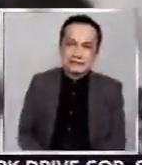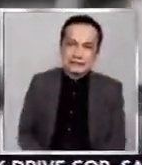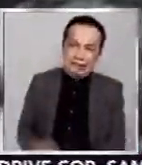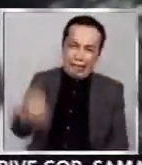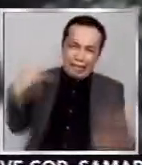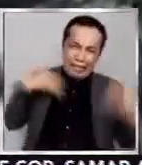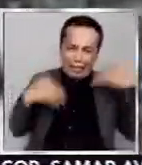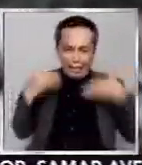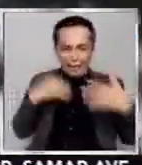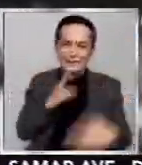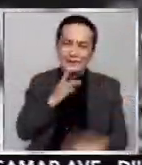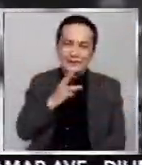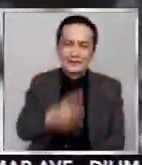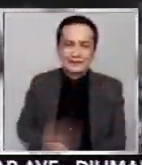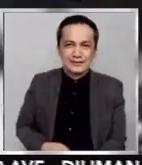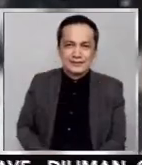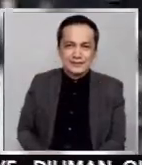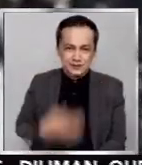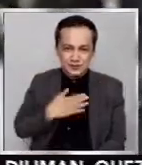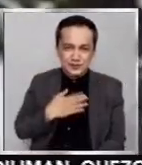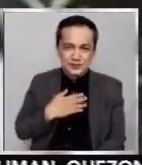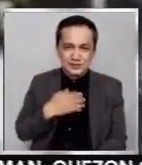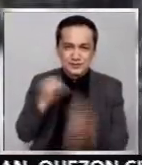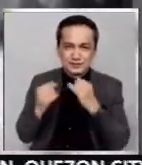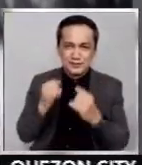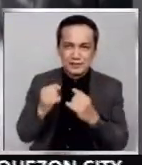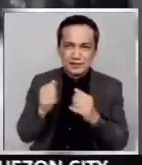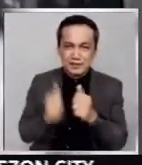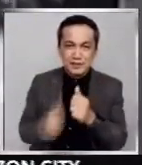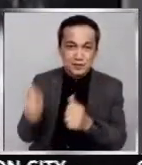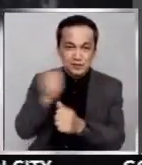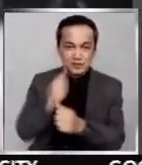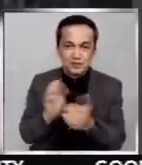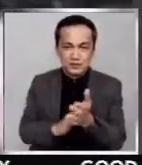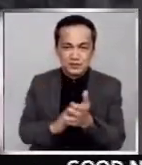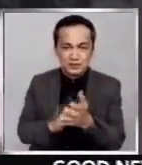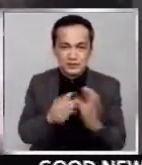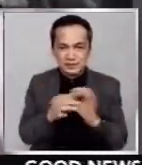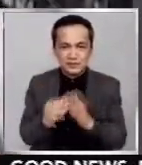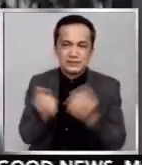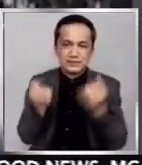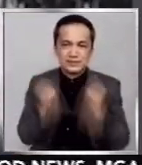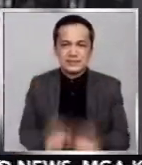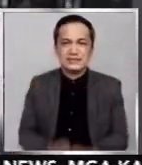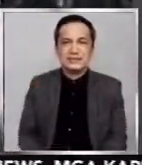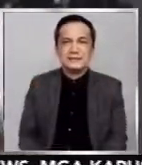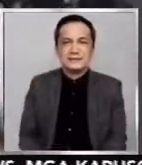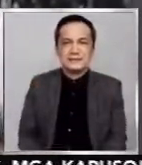namin kunin ang pahayag ng pamunuan ng paaralan kaugnay sa insidente.